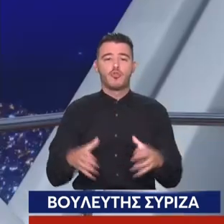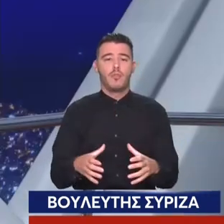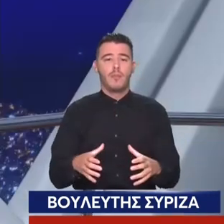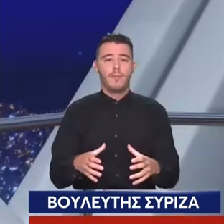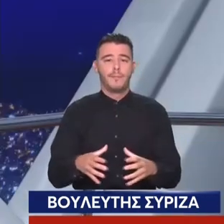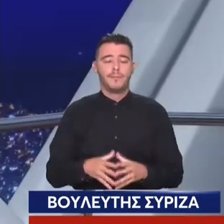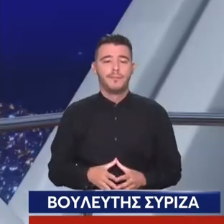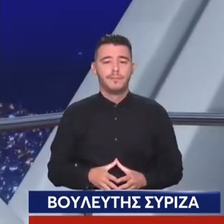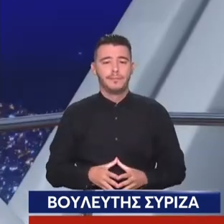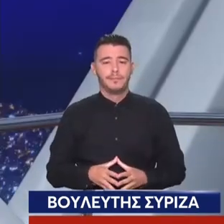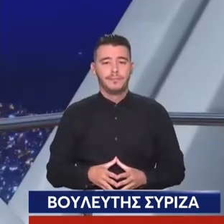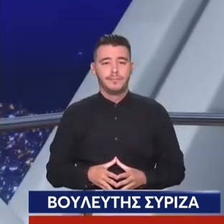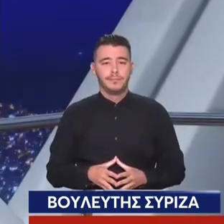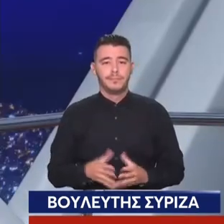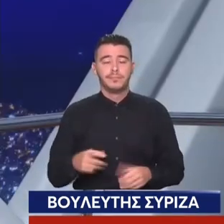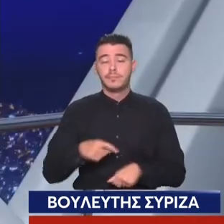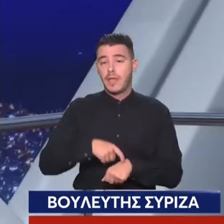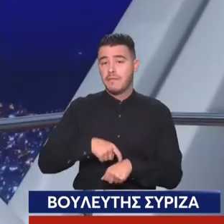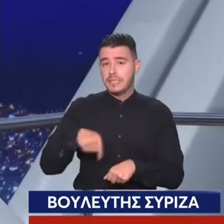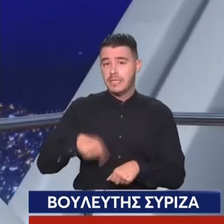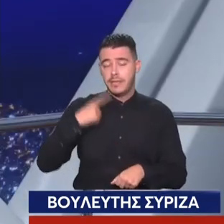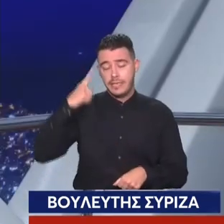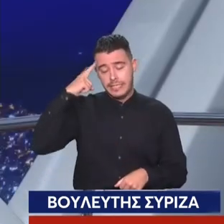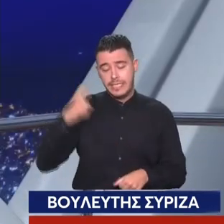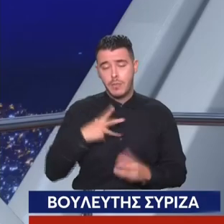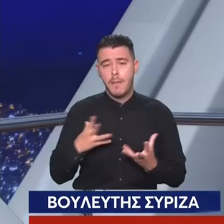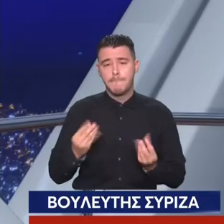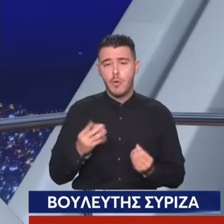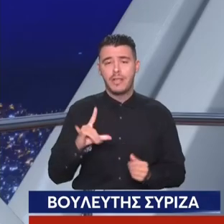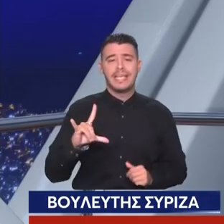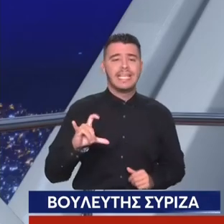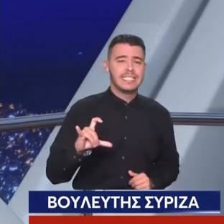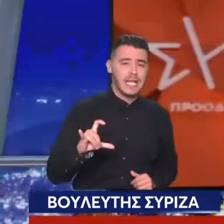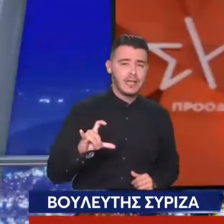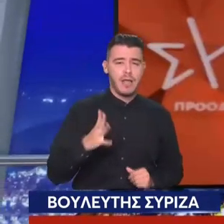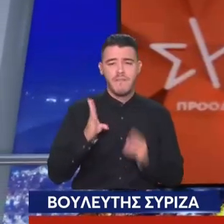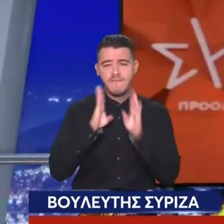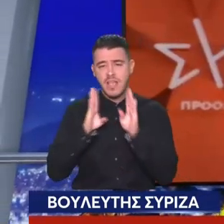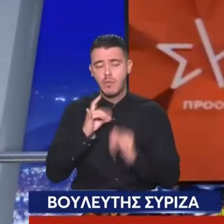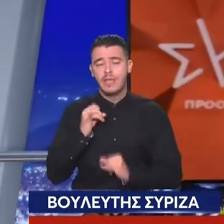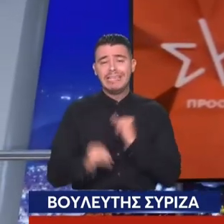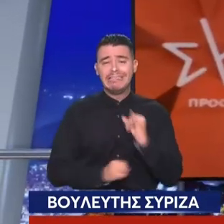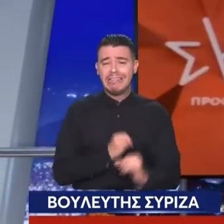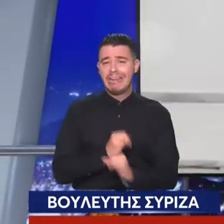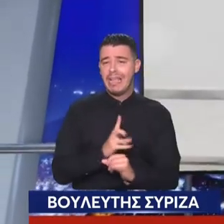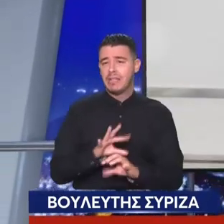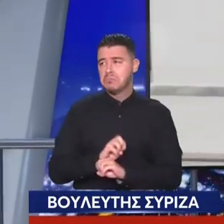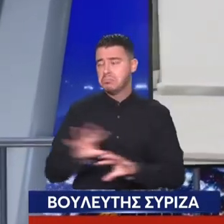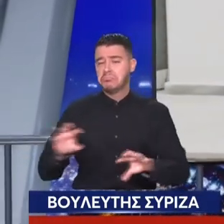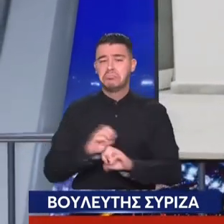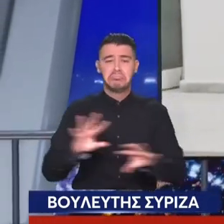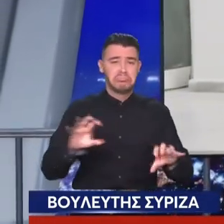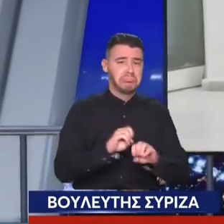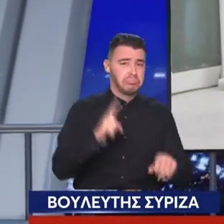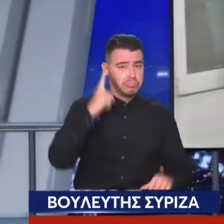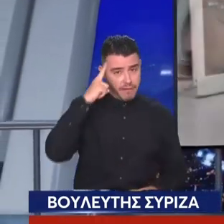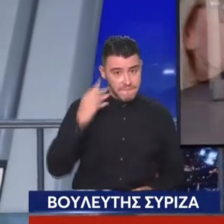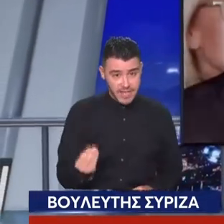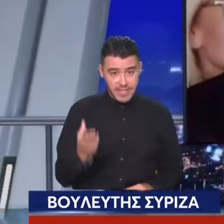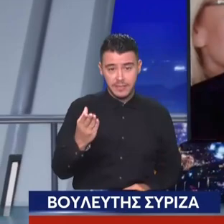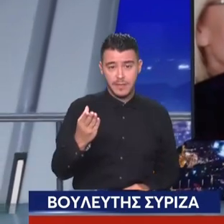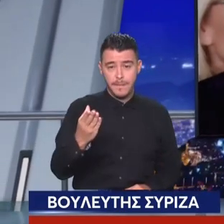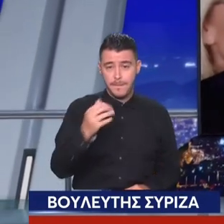κύριε Βαγγελάτε, είμαστε στον καιρό των social media και τώρα κάνουμε μια συνέντευξη τρεις μέρες πριν την κάλπη που θα αναδείξει τον αρχηγό της αξιωματικής αντιπολίτευσης. Φανταστείτε